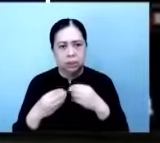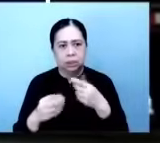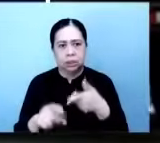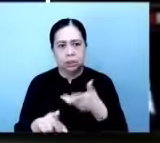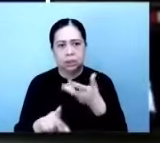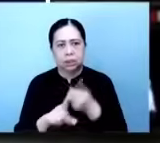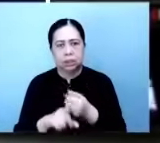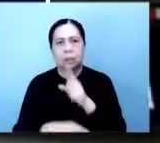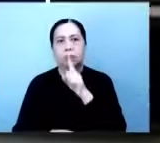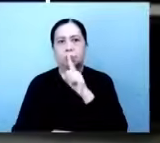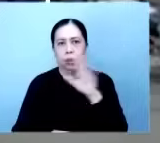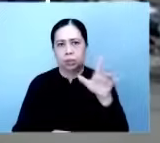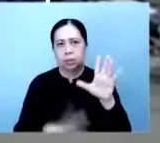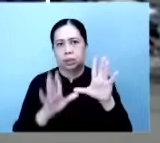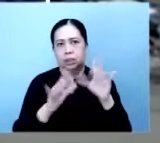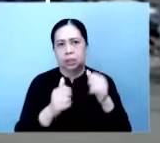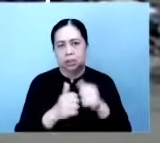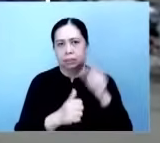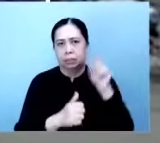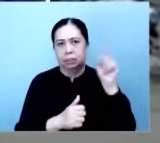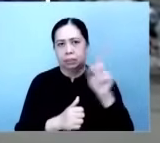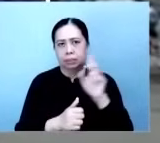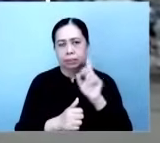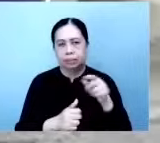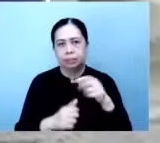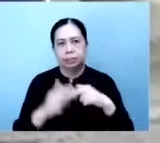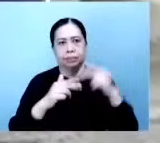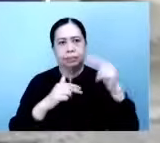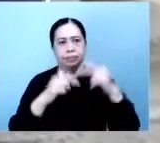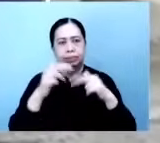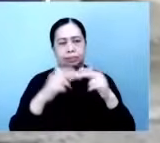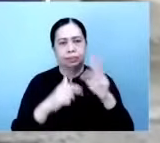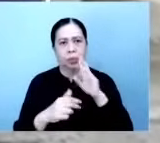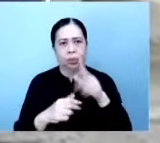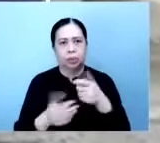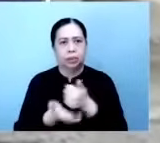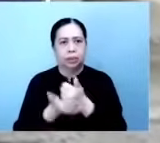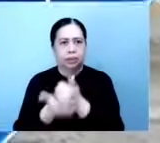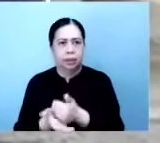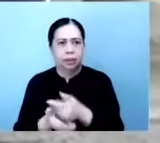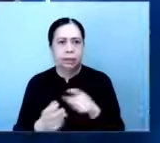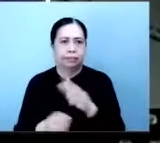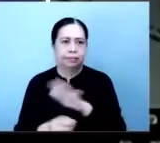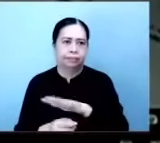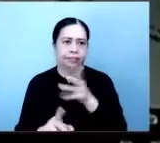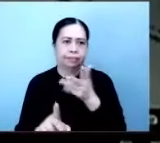Nangako naman ang kumpanyang nag-ooperate sa naturang construction site na tutulong sa mga biktima.